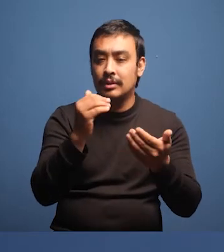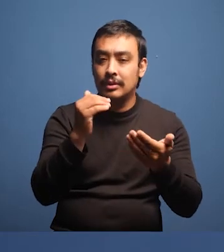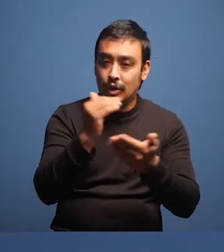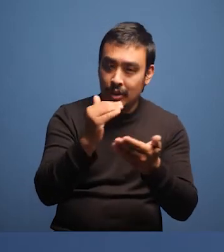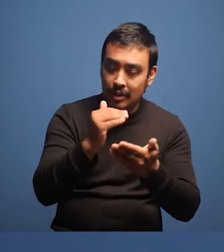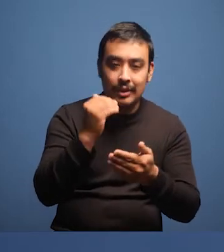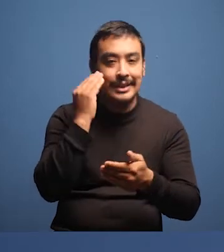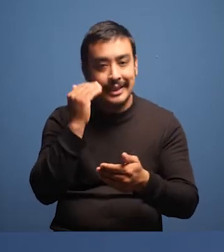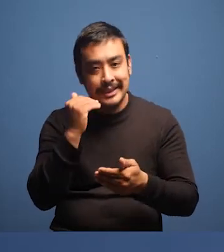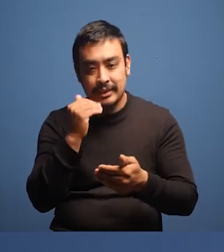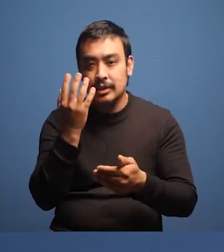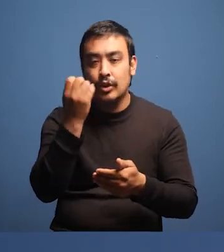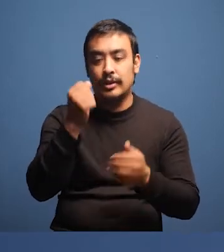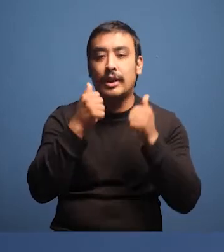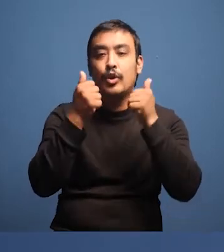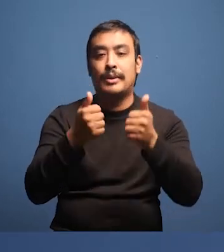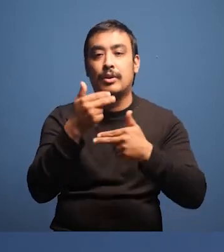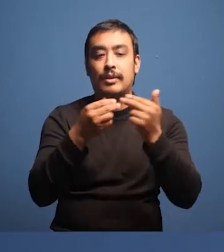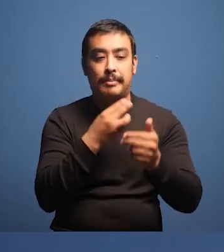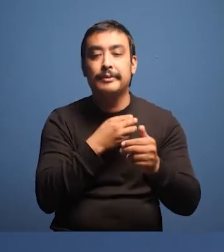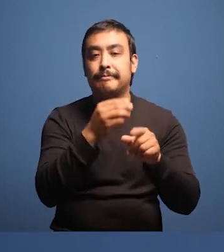पनि हुनुहुन्छ